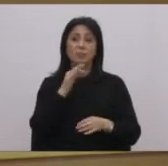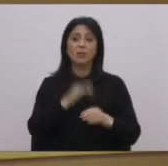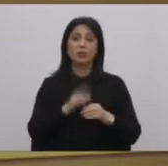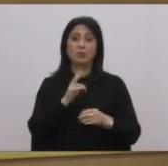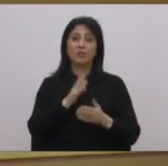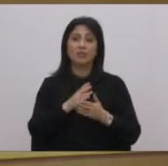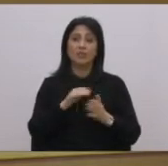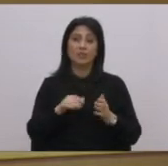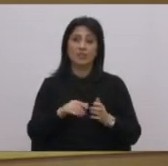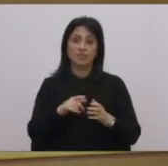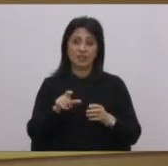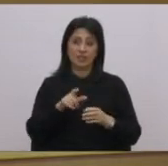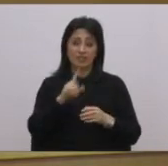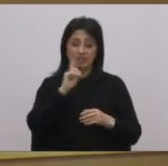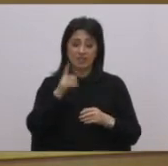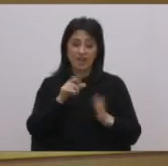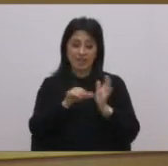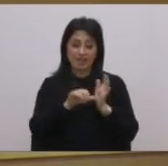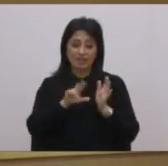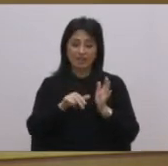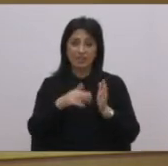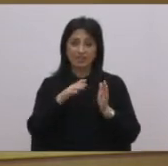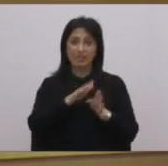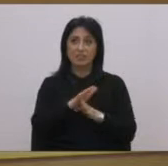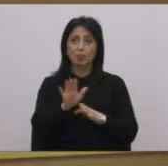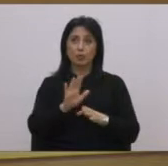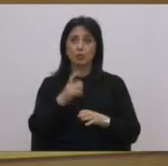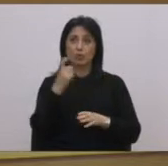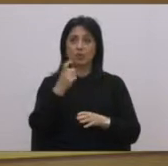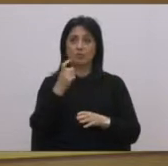არის 6 დაკარგულ წელზე უხარისხოდ შესრულებულ